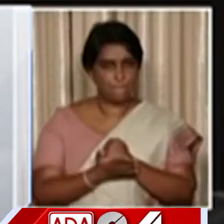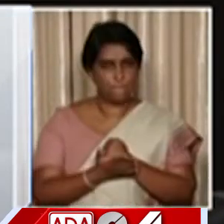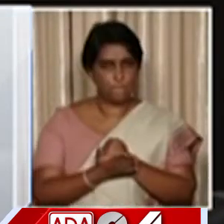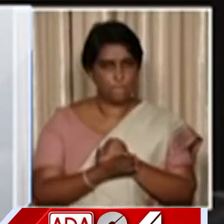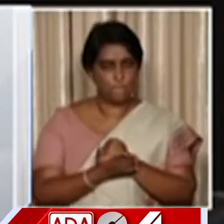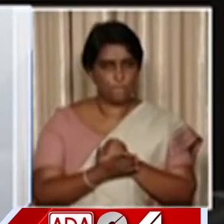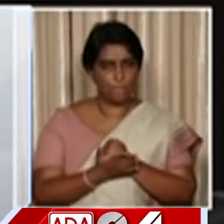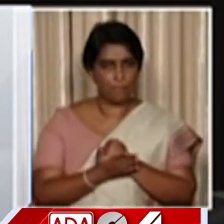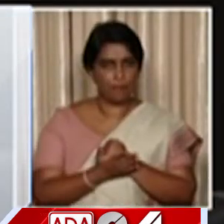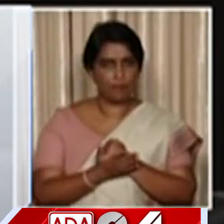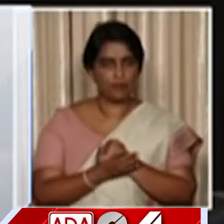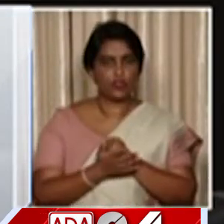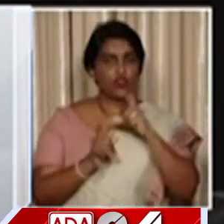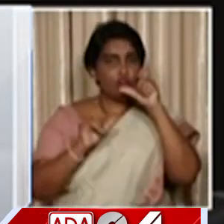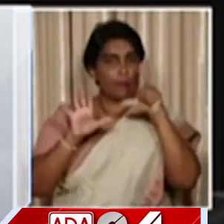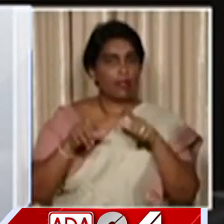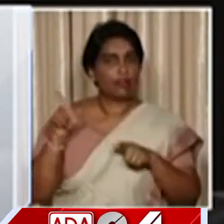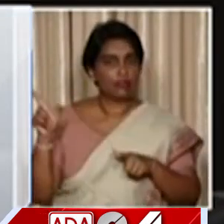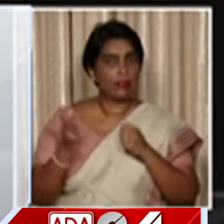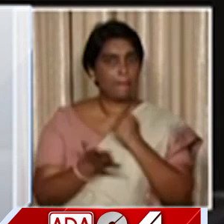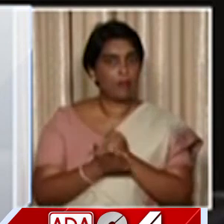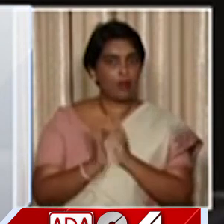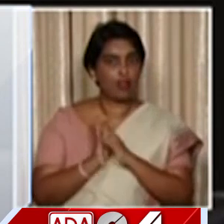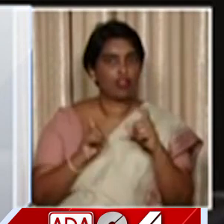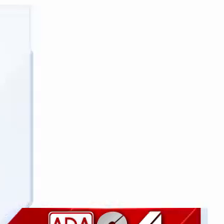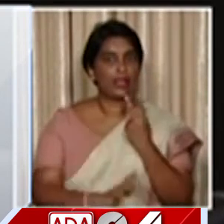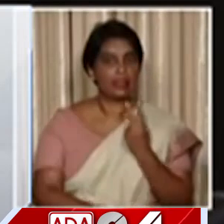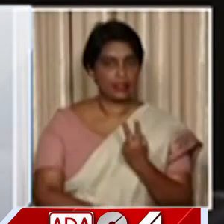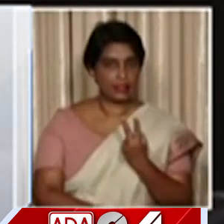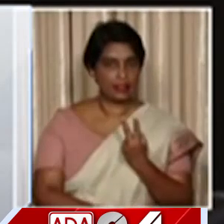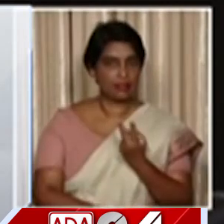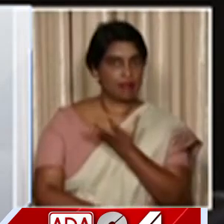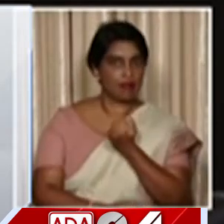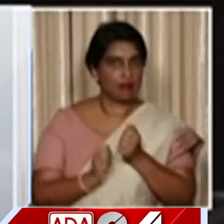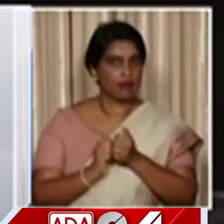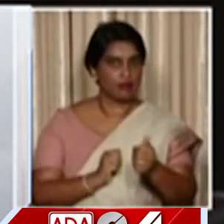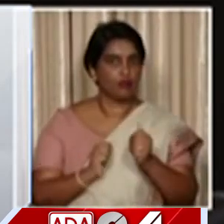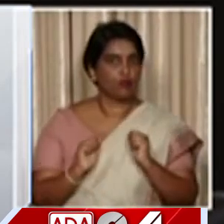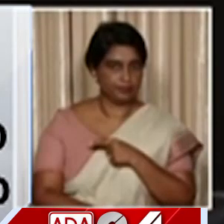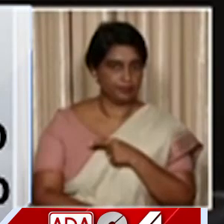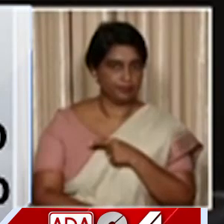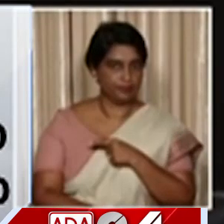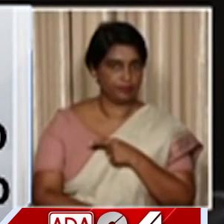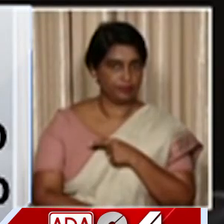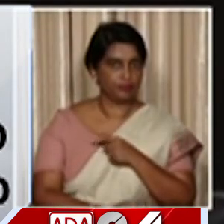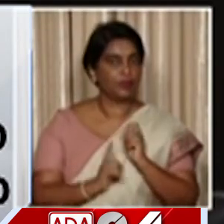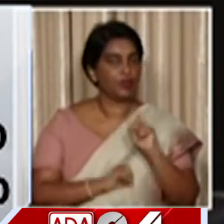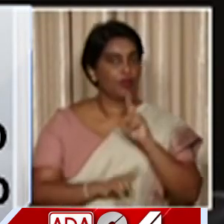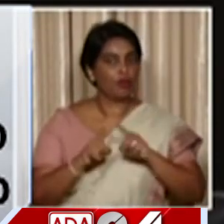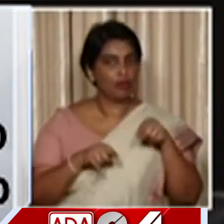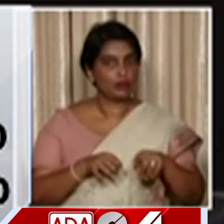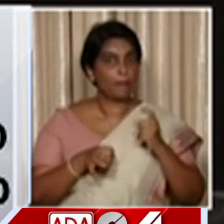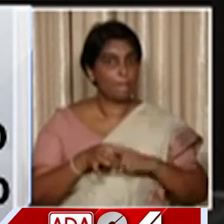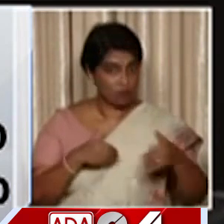Bankuwe nidahas chaturashraye thiyena ginumen dollar million 2ක් ganna katayutu karanna utsah karanawai kiyala. Then parliamentuwe me